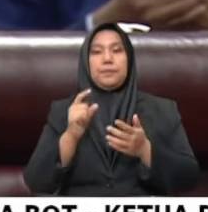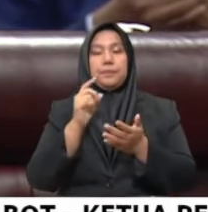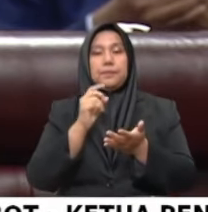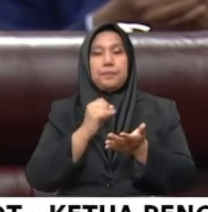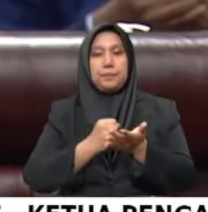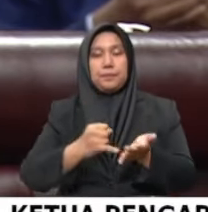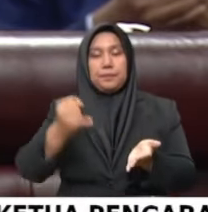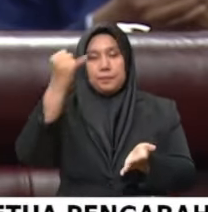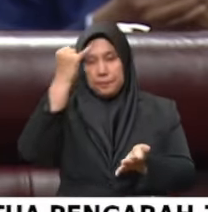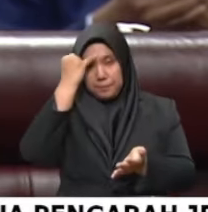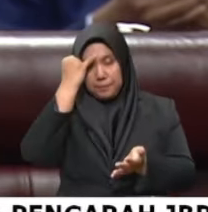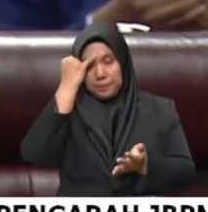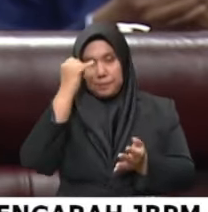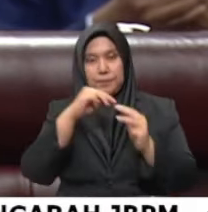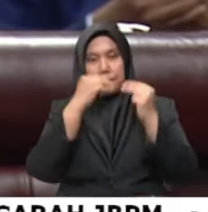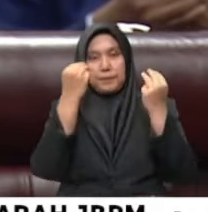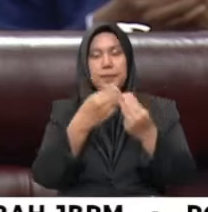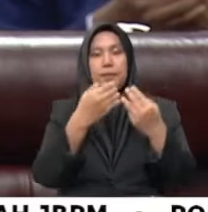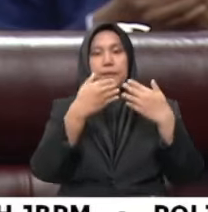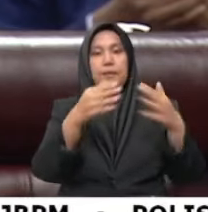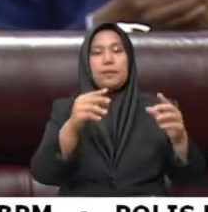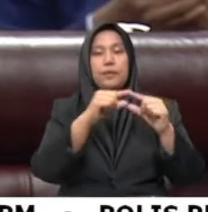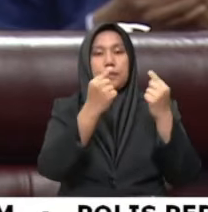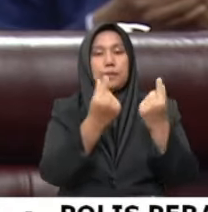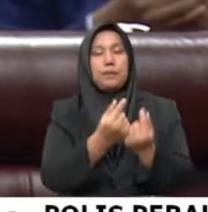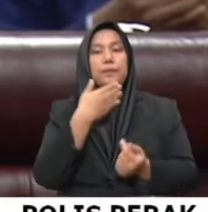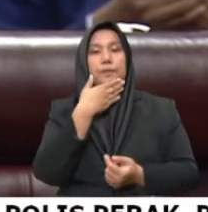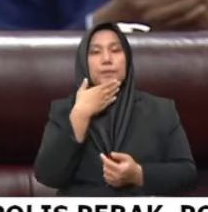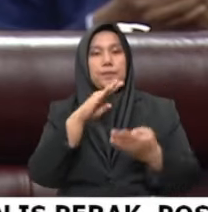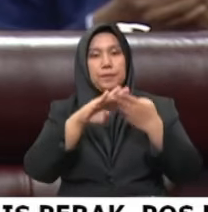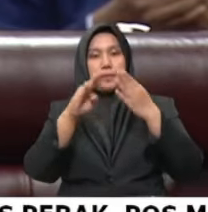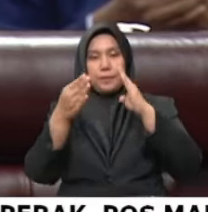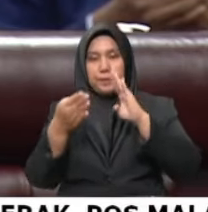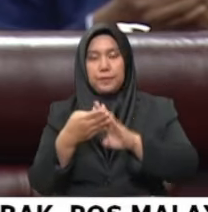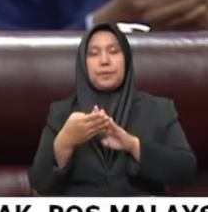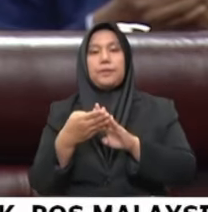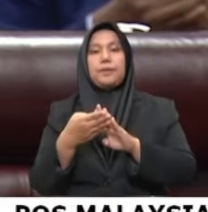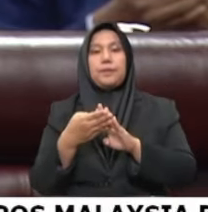pertubuhan masyarakat awam, golongan belia serta komuniti di peringkat akar umbi.